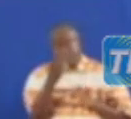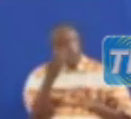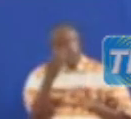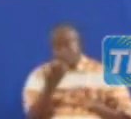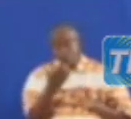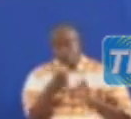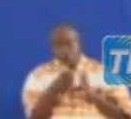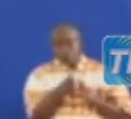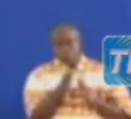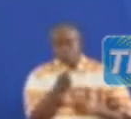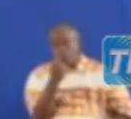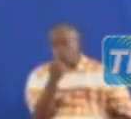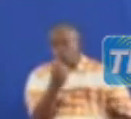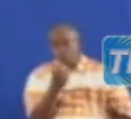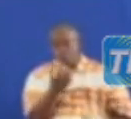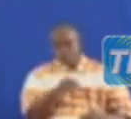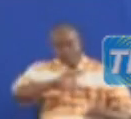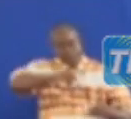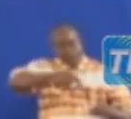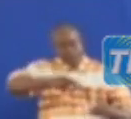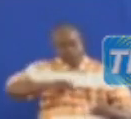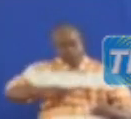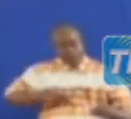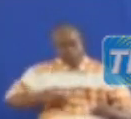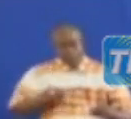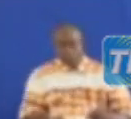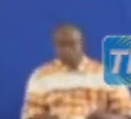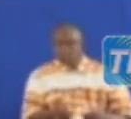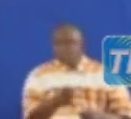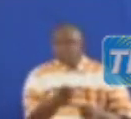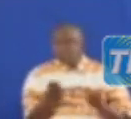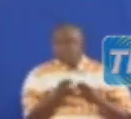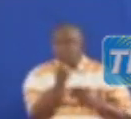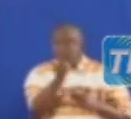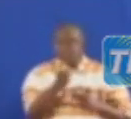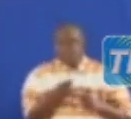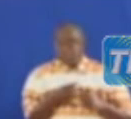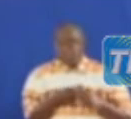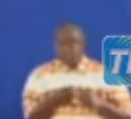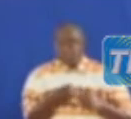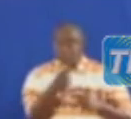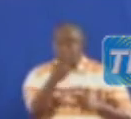780,485 wa darasa la kwanza waliandikishwa na ni sawa na